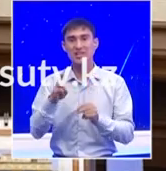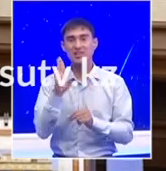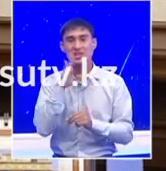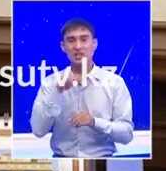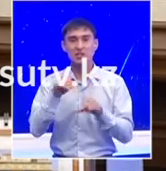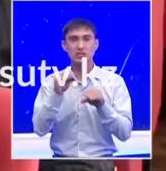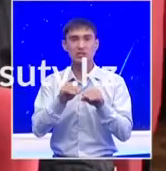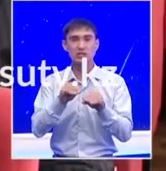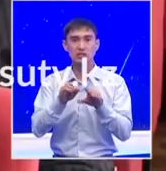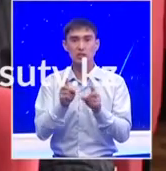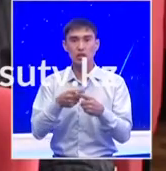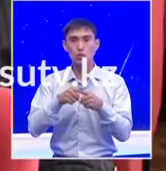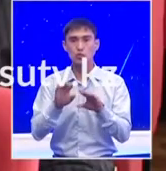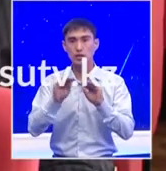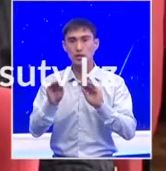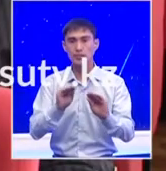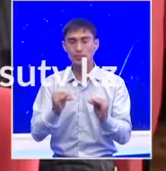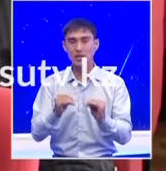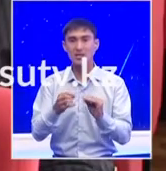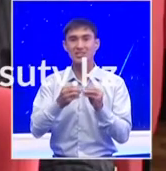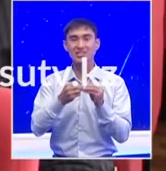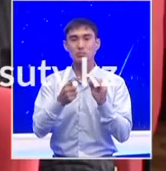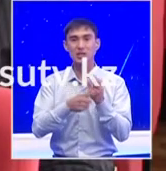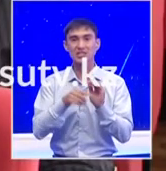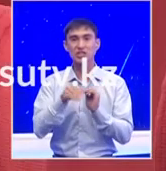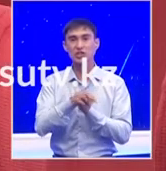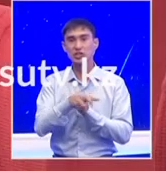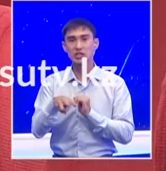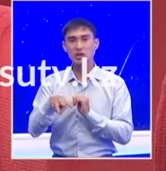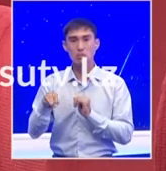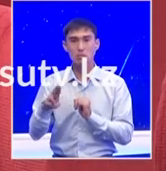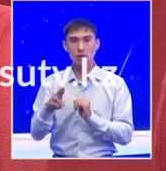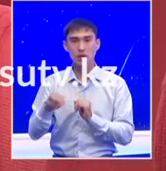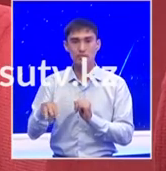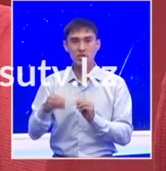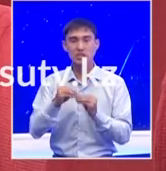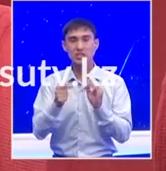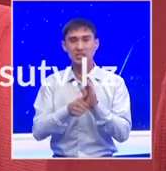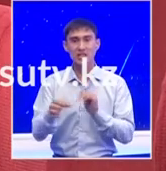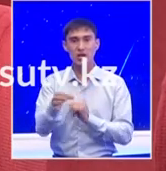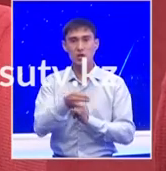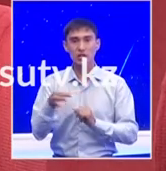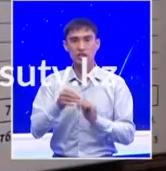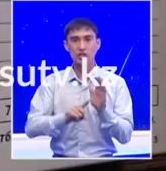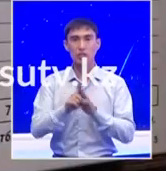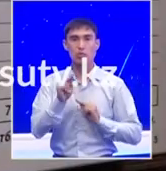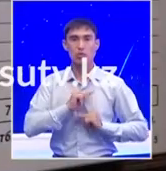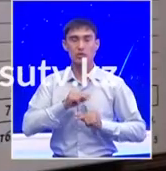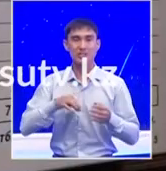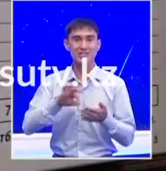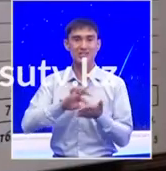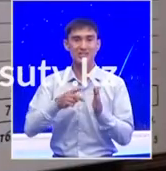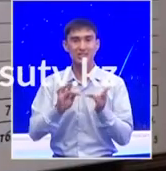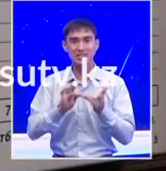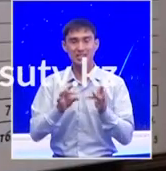всех оросительных сетей составляет 17 тысяч километров. В 16 районах начаты работы по реконструкции сетей. В этих целях на